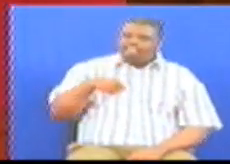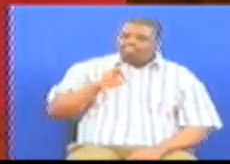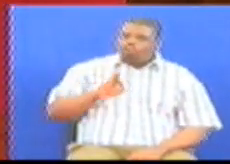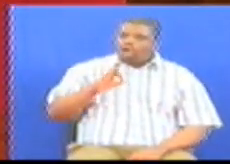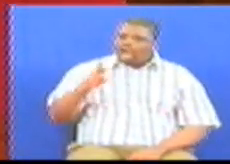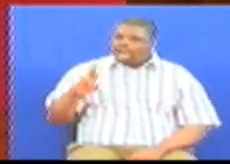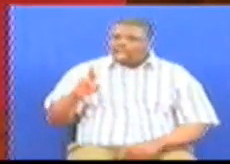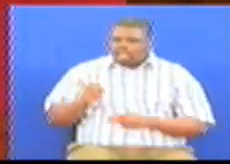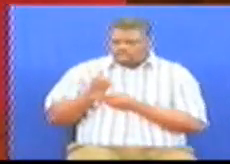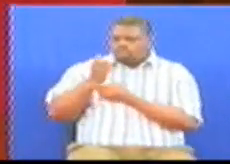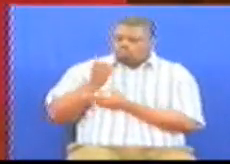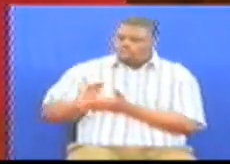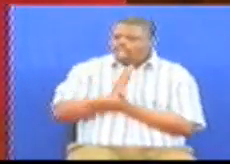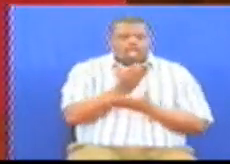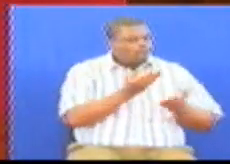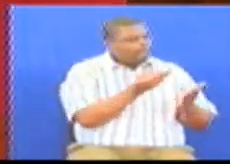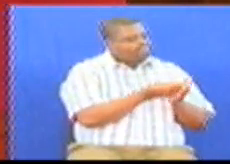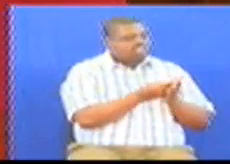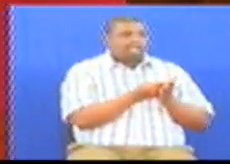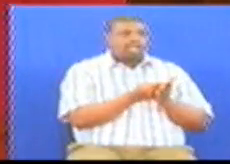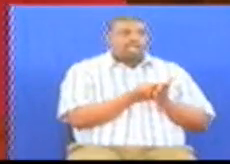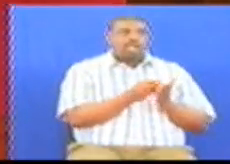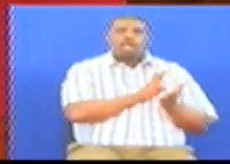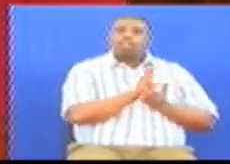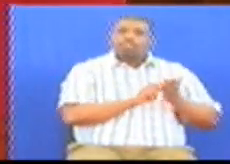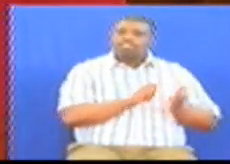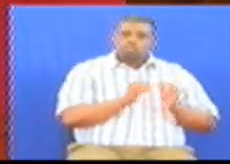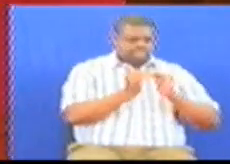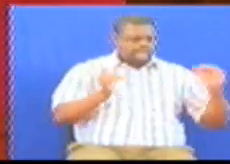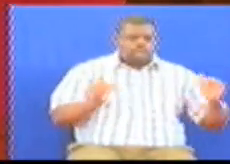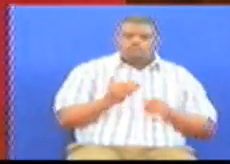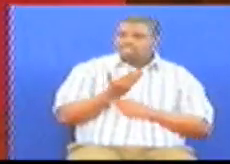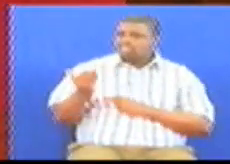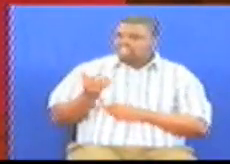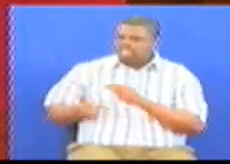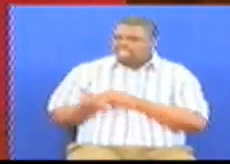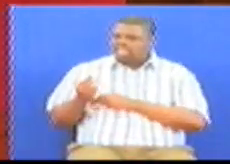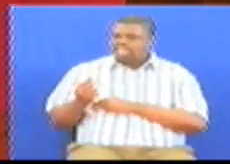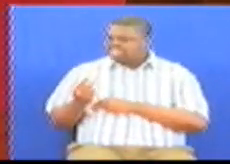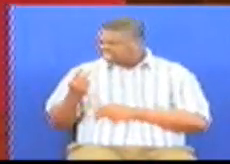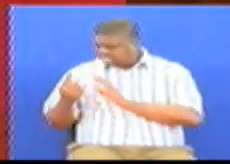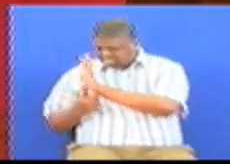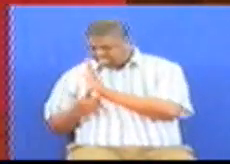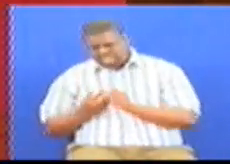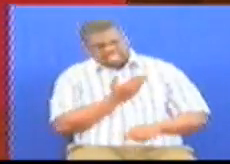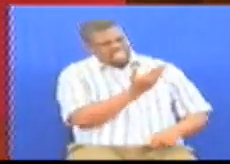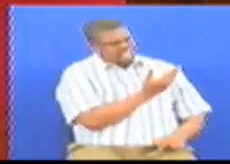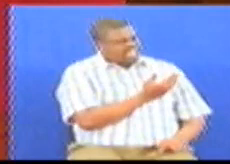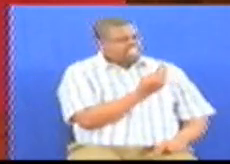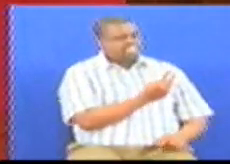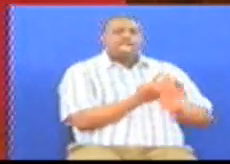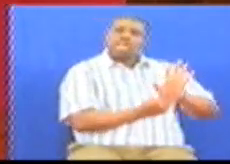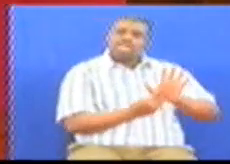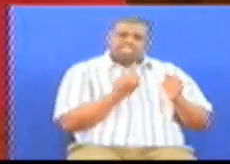pesa sawa. Kuna halmashauri mheshimiwa zingine kata 4, kata 6. Halmashauri zingine kata 28. Na nimezungumza